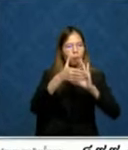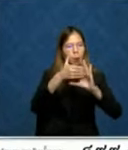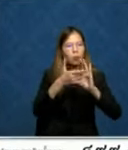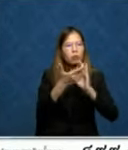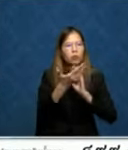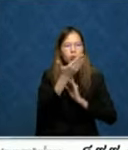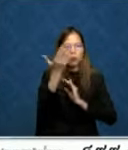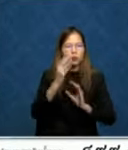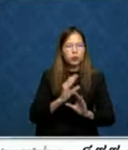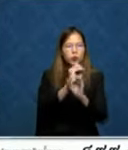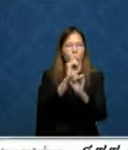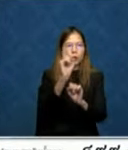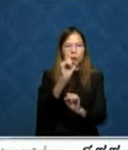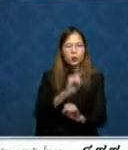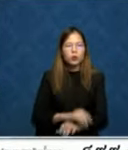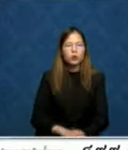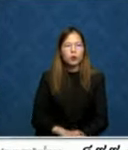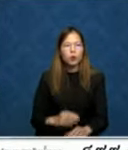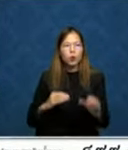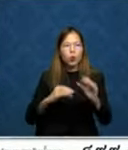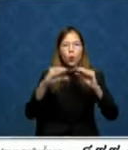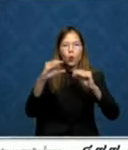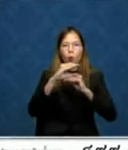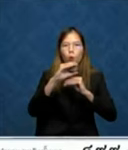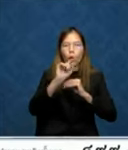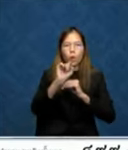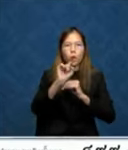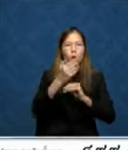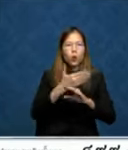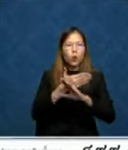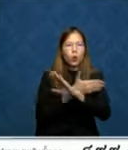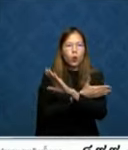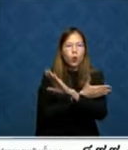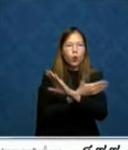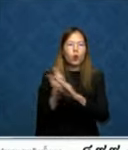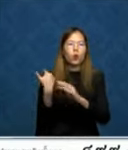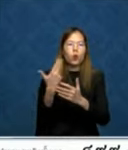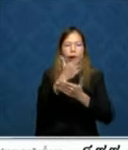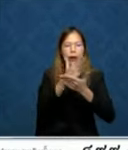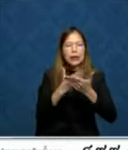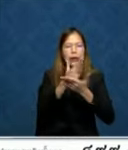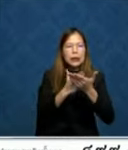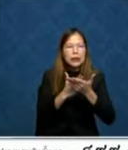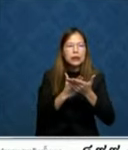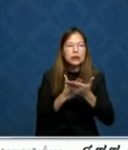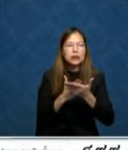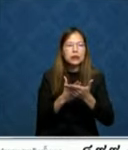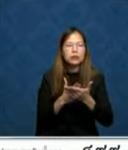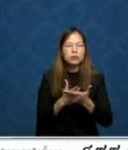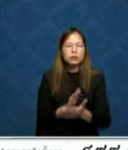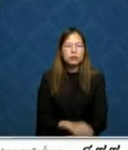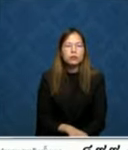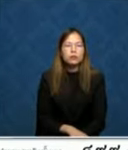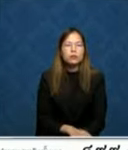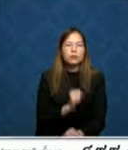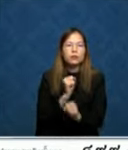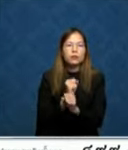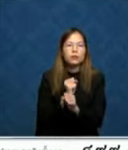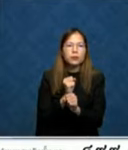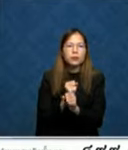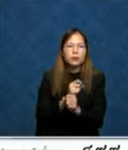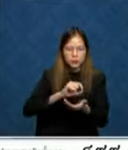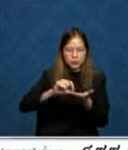รุปย่อๆนะครับก็คือว่าโครงการก่อนหน้านี้ก็คือคนละครึ่งนะครับขอสไลด์ด้วยนะครับมีการลงทะเบียน